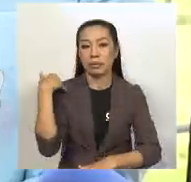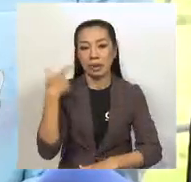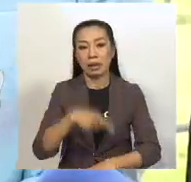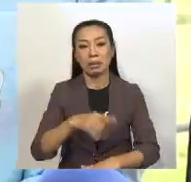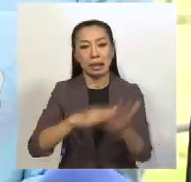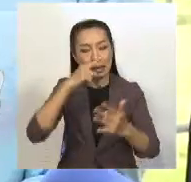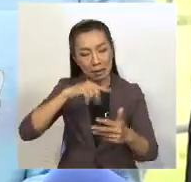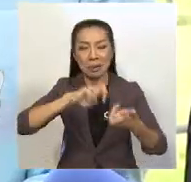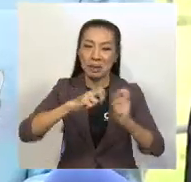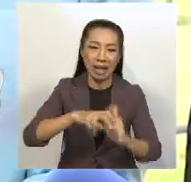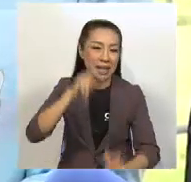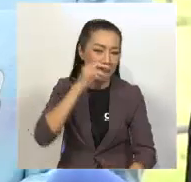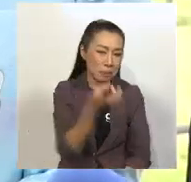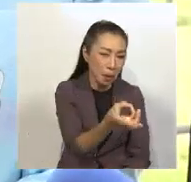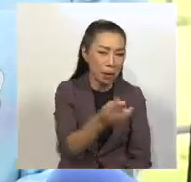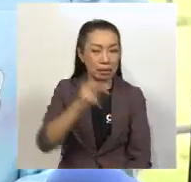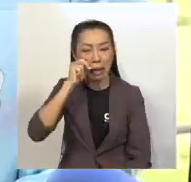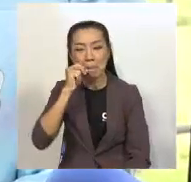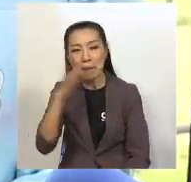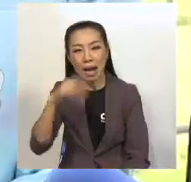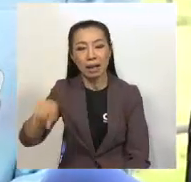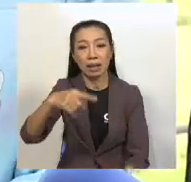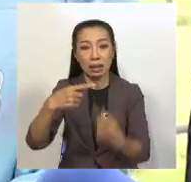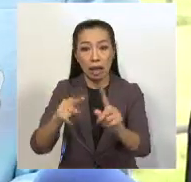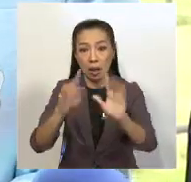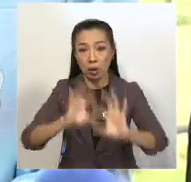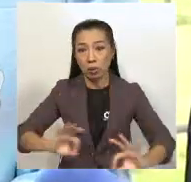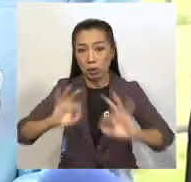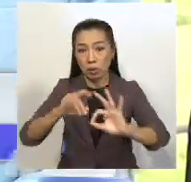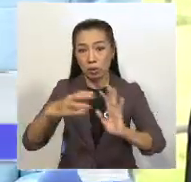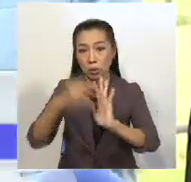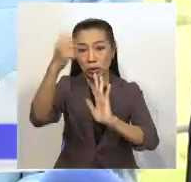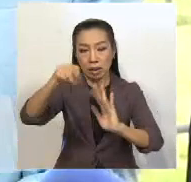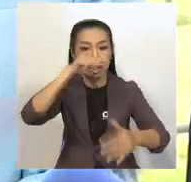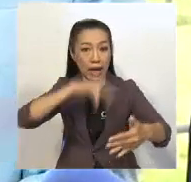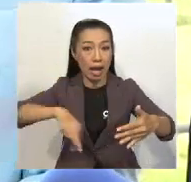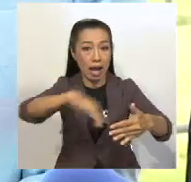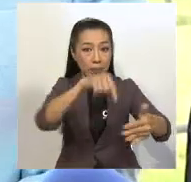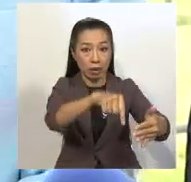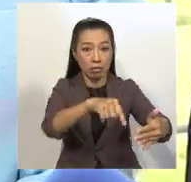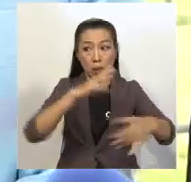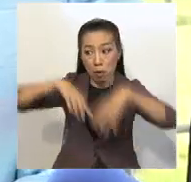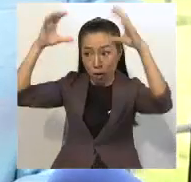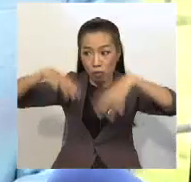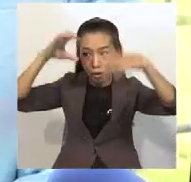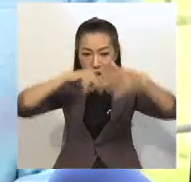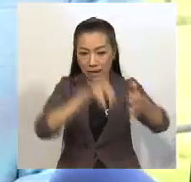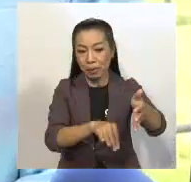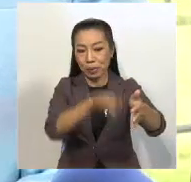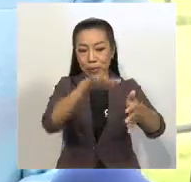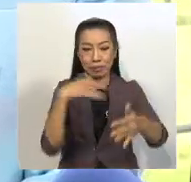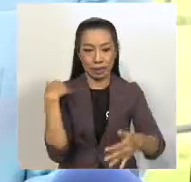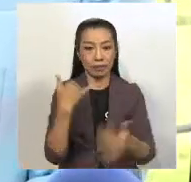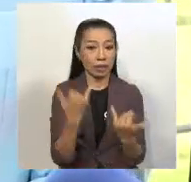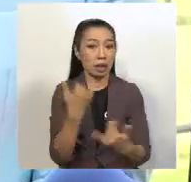ไปก็มากไปอยู่นี่แหละเดี๋ยวแต่มันก็ดีอย่างตรงที่ว่าแหล่งเก็บน้ำที่เราสร้างไว้อาจจะมีน้ำลงไปถ้าฝนมันตกทั่วถึงช่วงนี้เป็นพายุโซนร้อนน